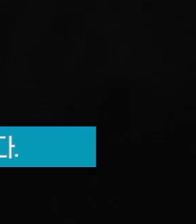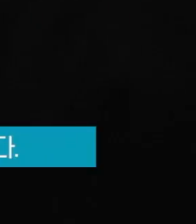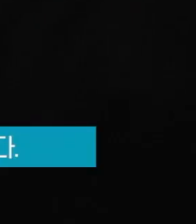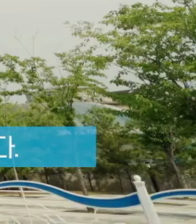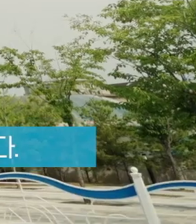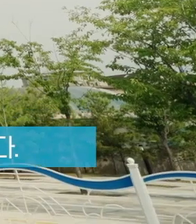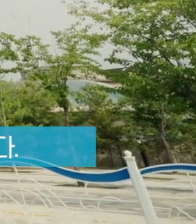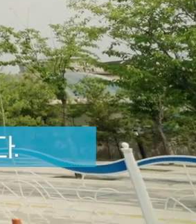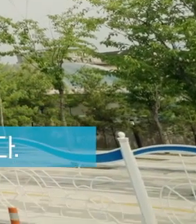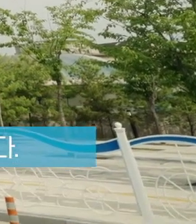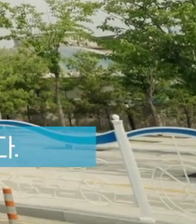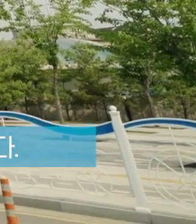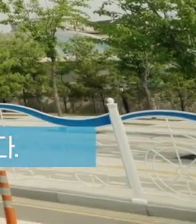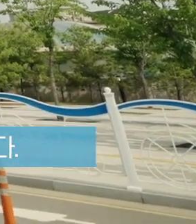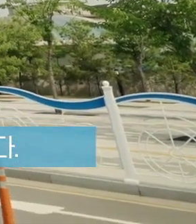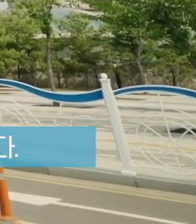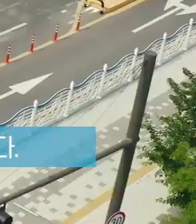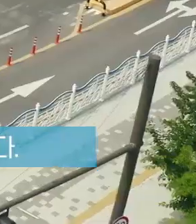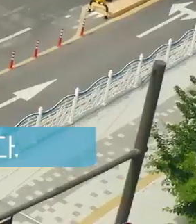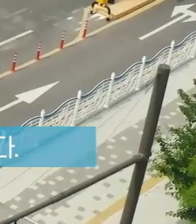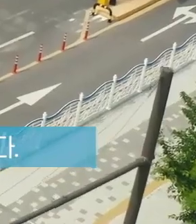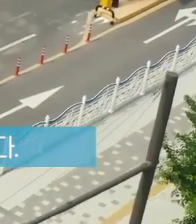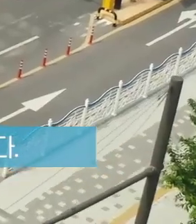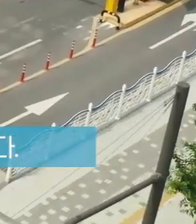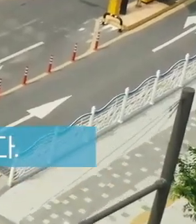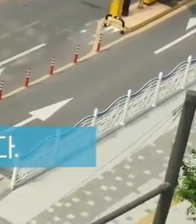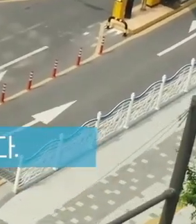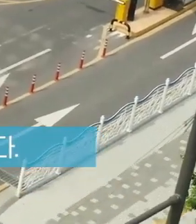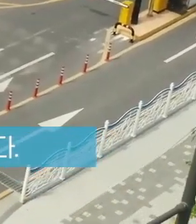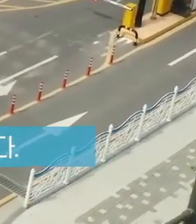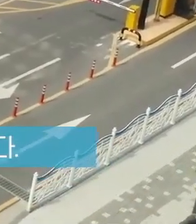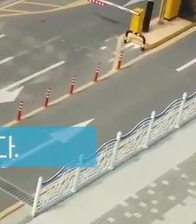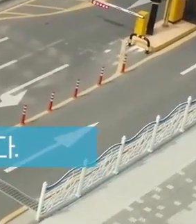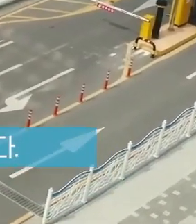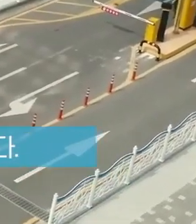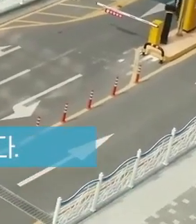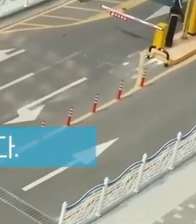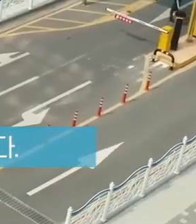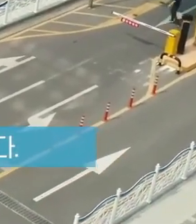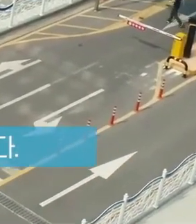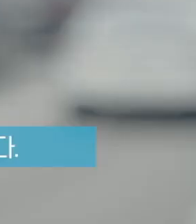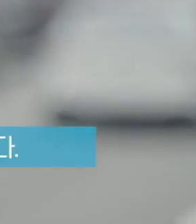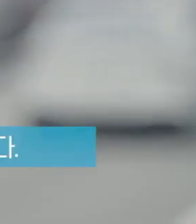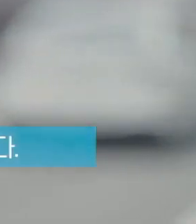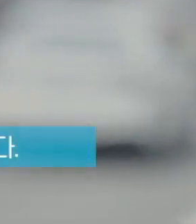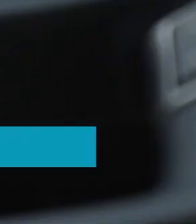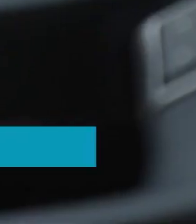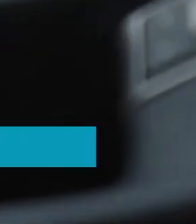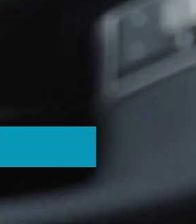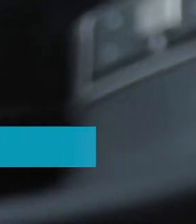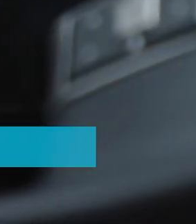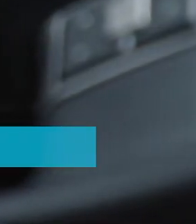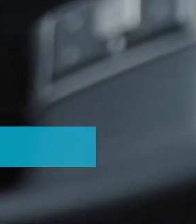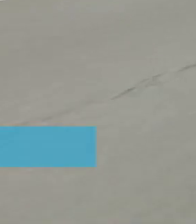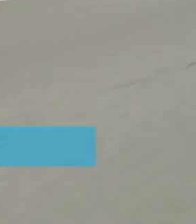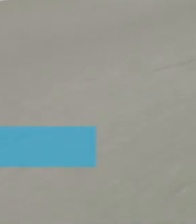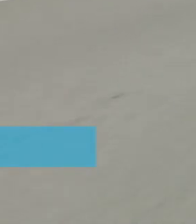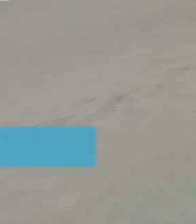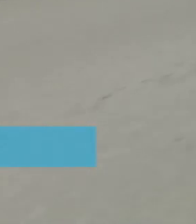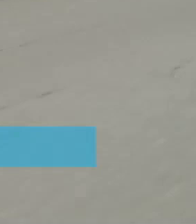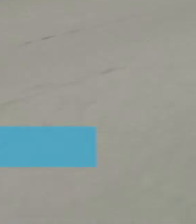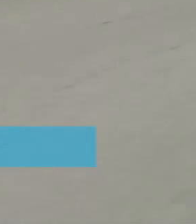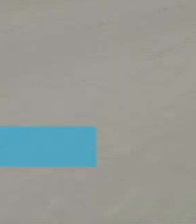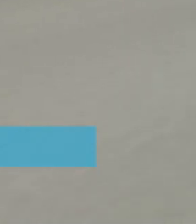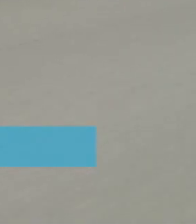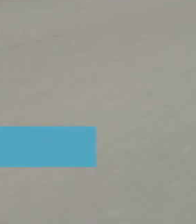찾아가는 마음 안심버스란 재난 현장에 저희가 직접 찾아가서 심리 지원을 하는 버스입니다. 또 재난이 아닐